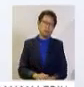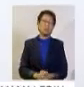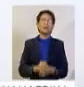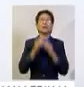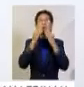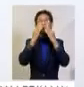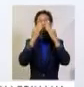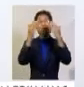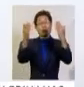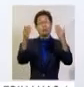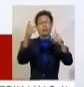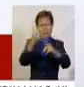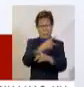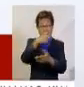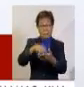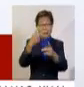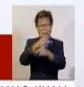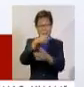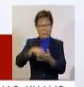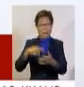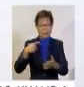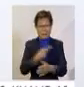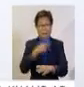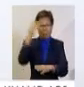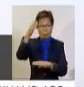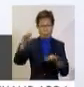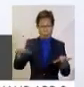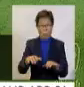insyaAllah yang kali ini kita akan buat satu keputusan yang